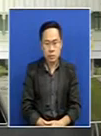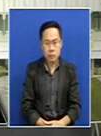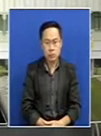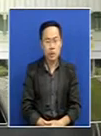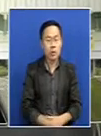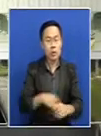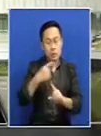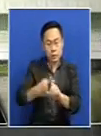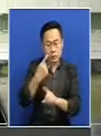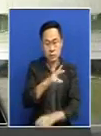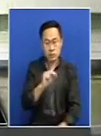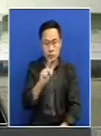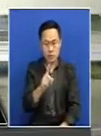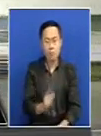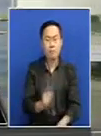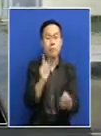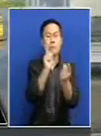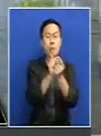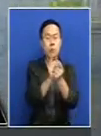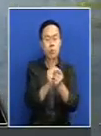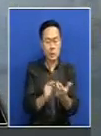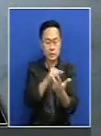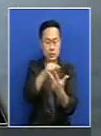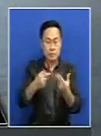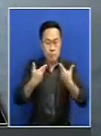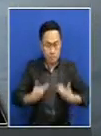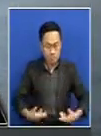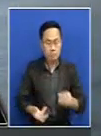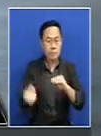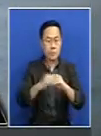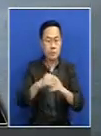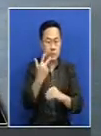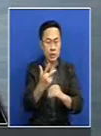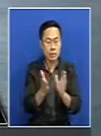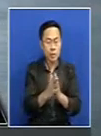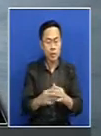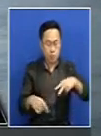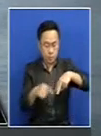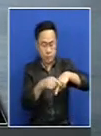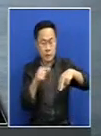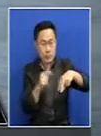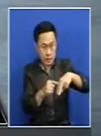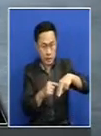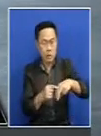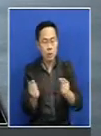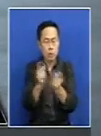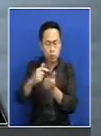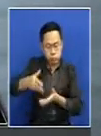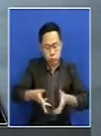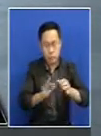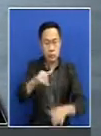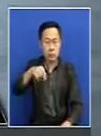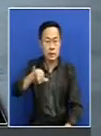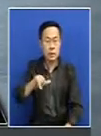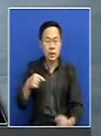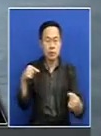ถัดมาวันที่31มกราคมพบชิ้นส่วนเพิ่มอีก3ชิ้นต่างสถานที่กันคือท่อนขามนุษย์พบว่าลอยตามแม่น้ำเจ้าพ